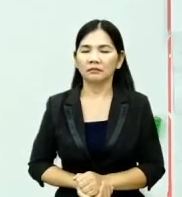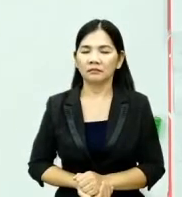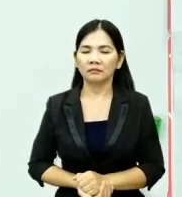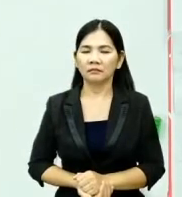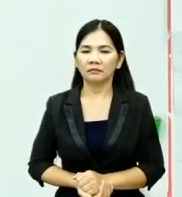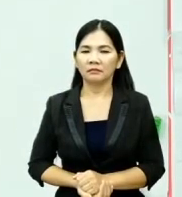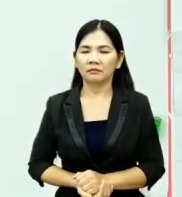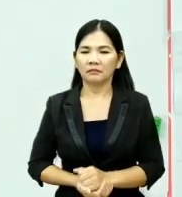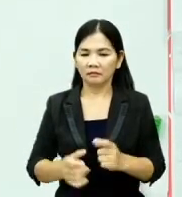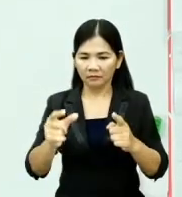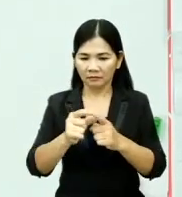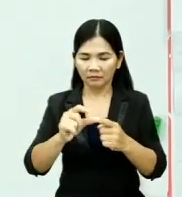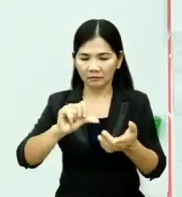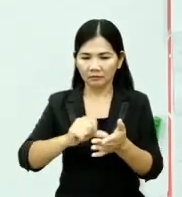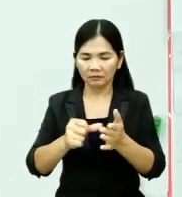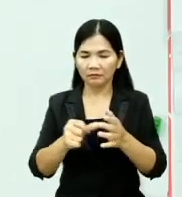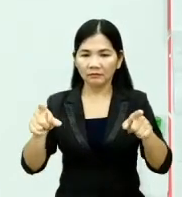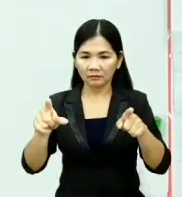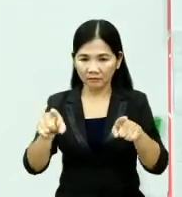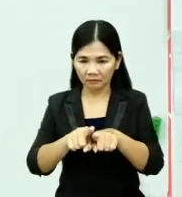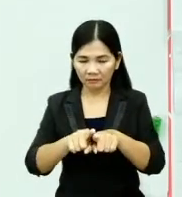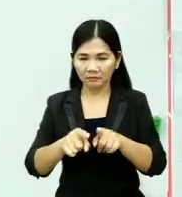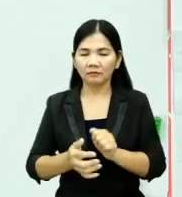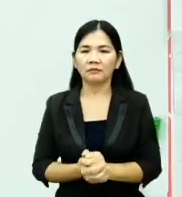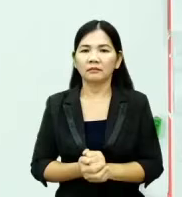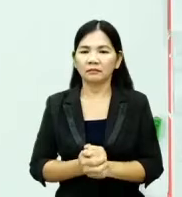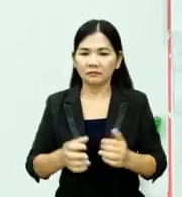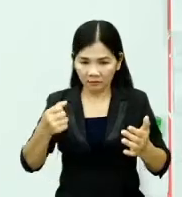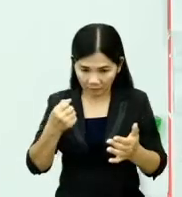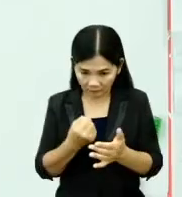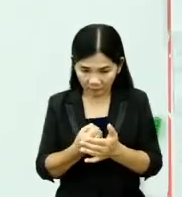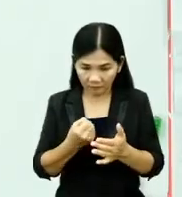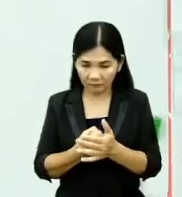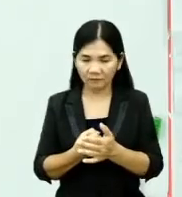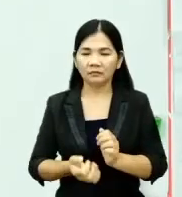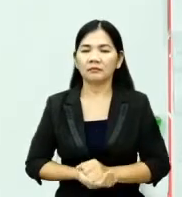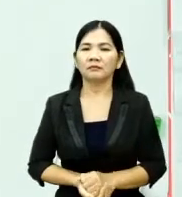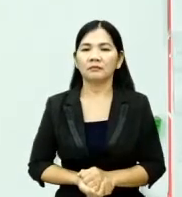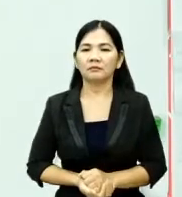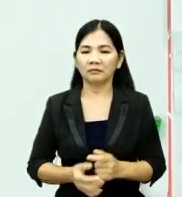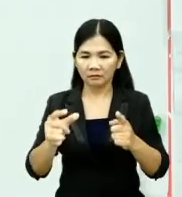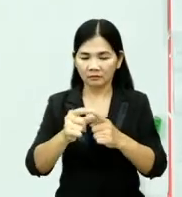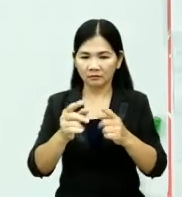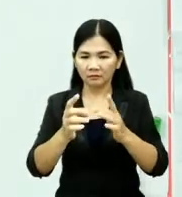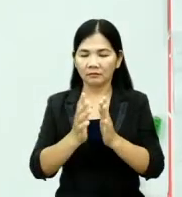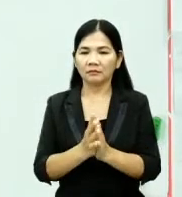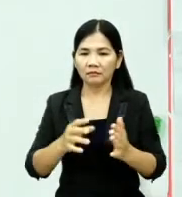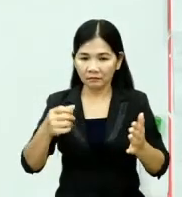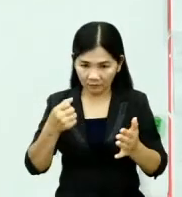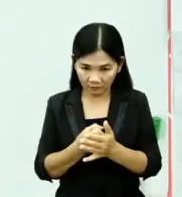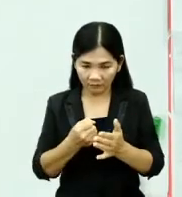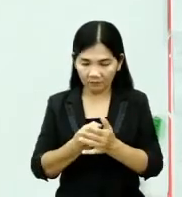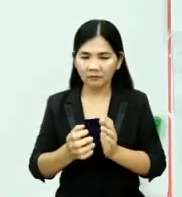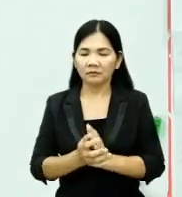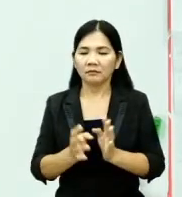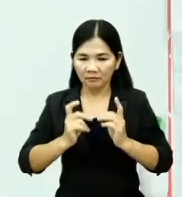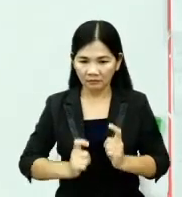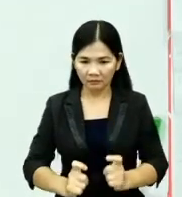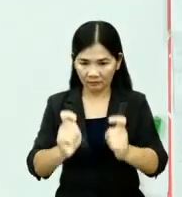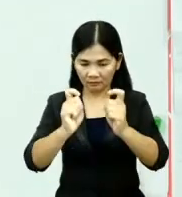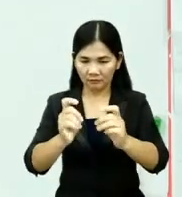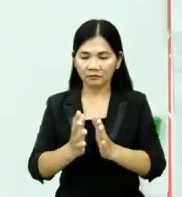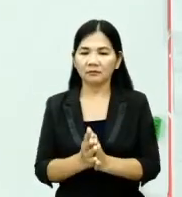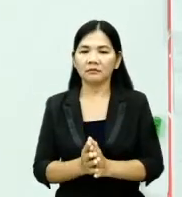tiến pía này đốt nâng pía chia dìm chà miền pía chia yếm khật